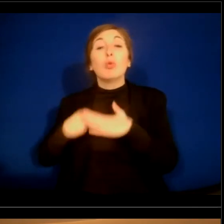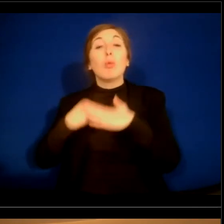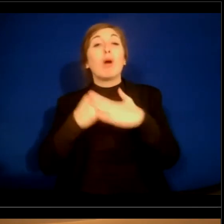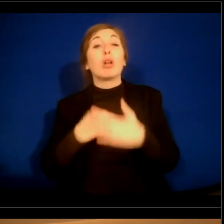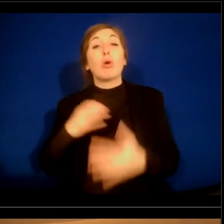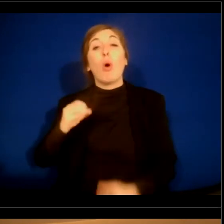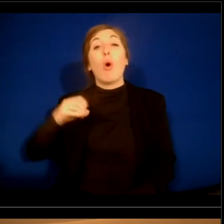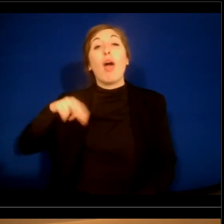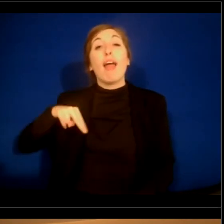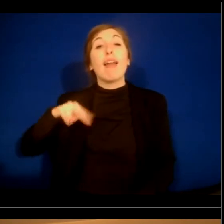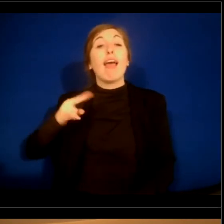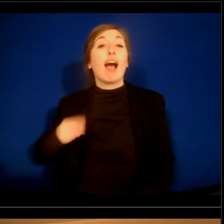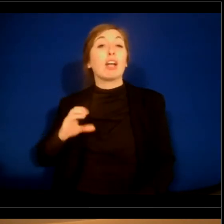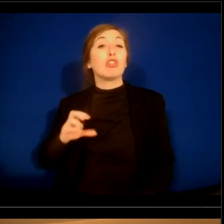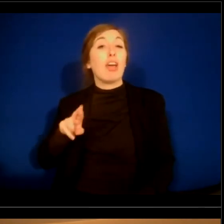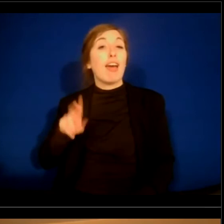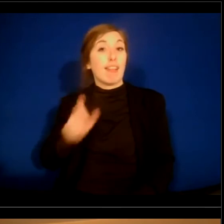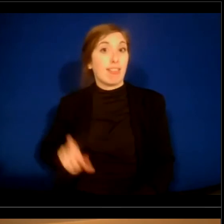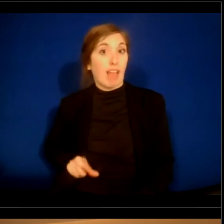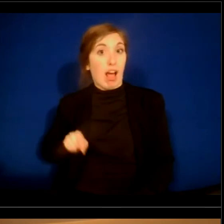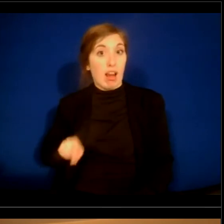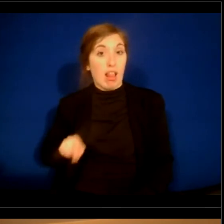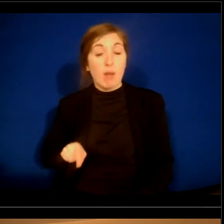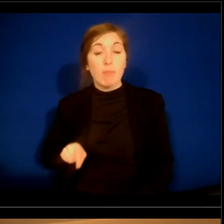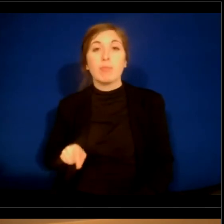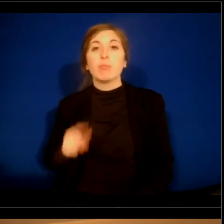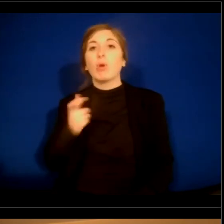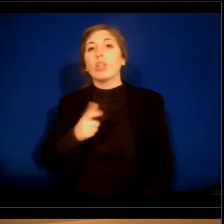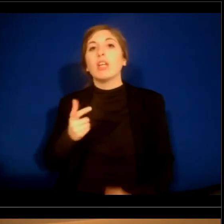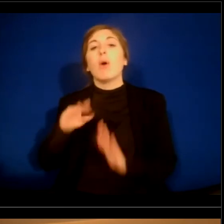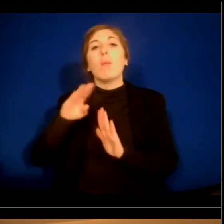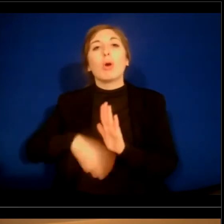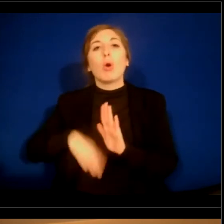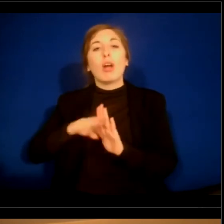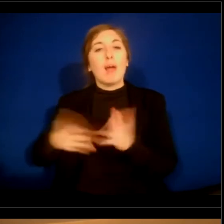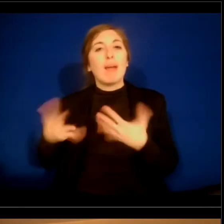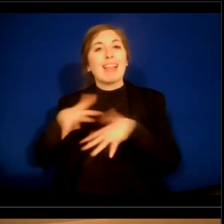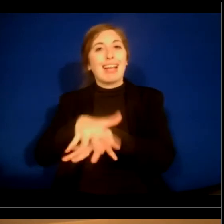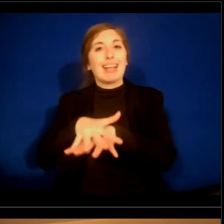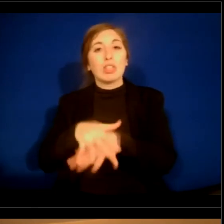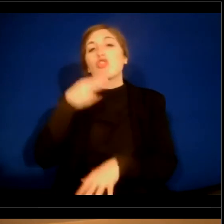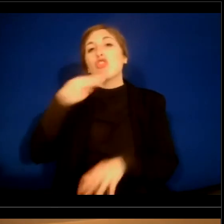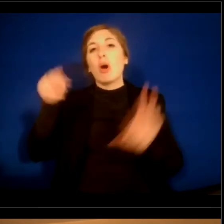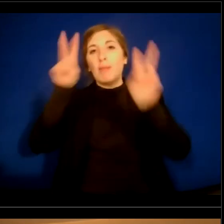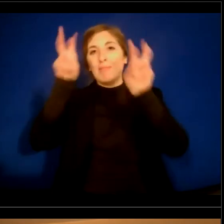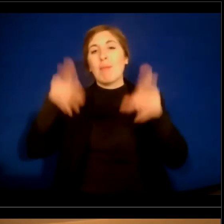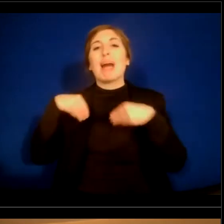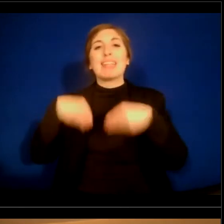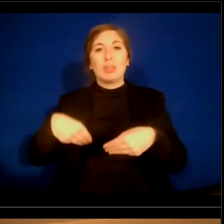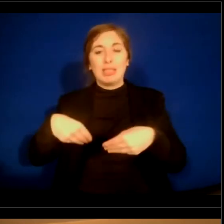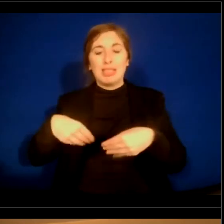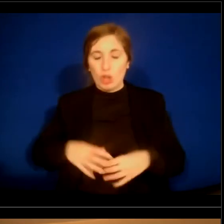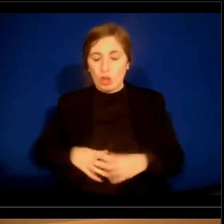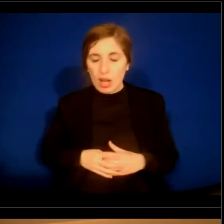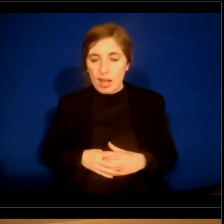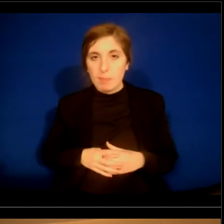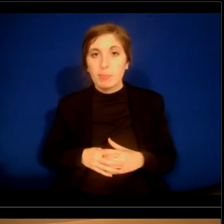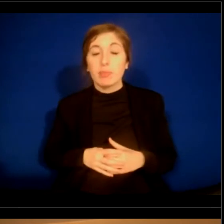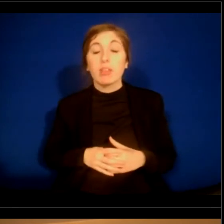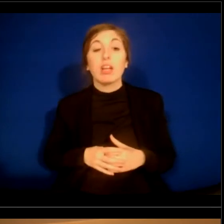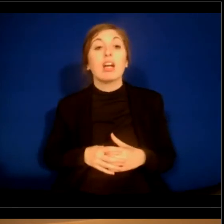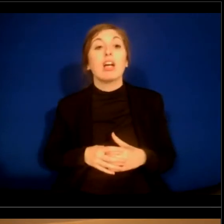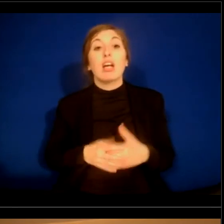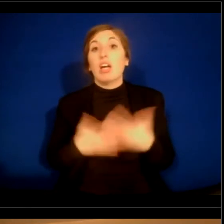è stato enorme. E quindi dicevo la parte global, ma poi anche la parte delle persone, no? C'era anche Pier